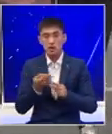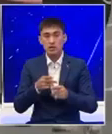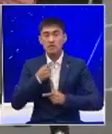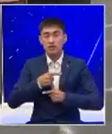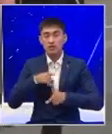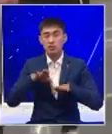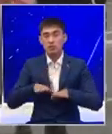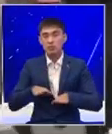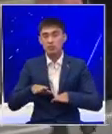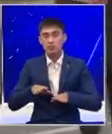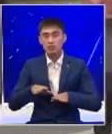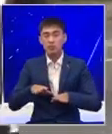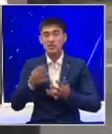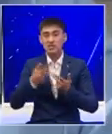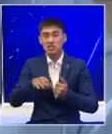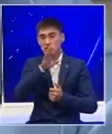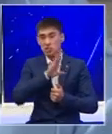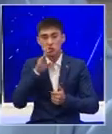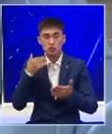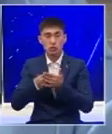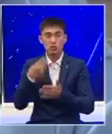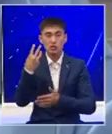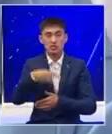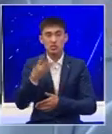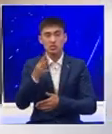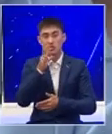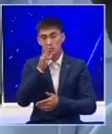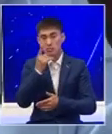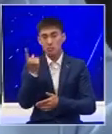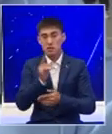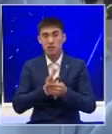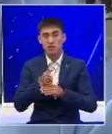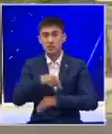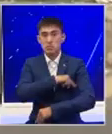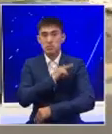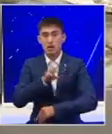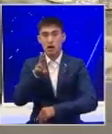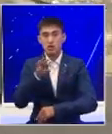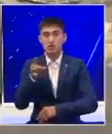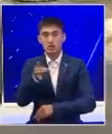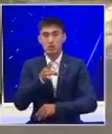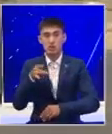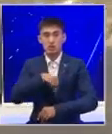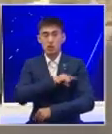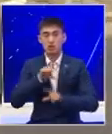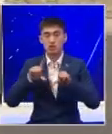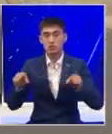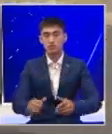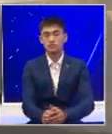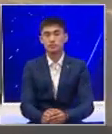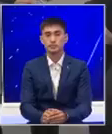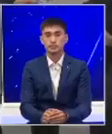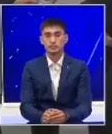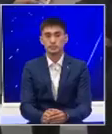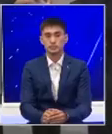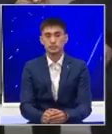финишную черту в забеге среди женщин до 34 лет первой пересекла медсестра карасайской районной больницы